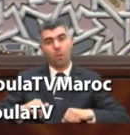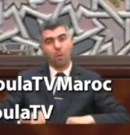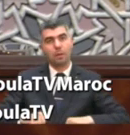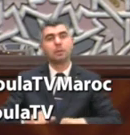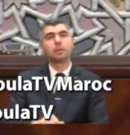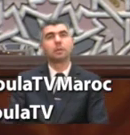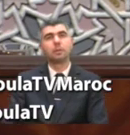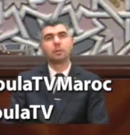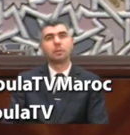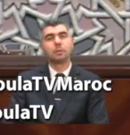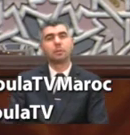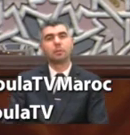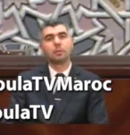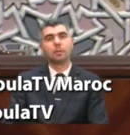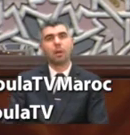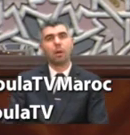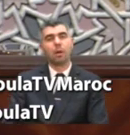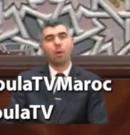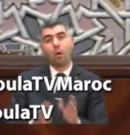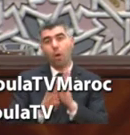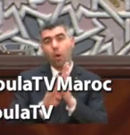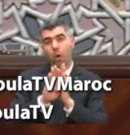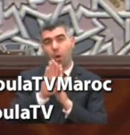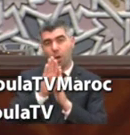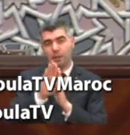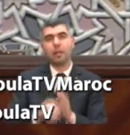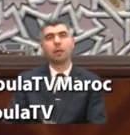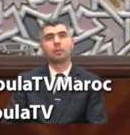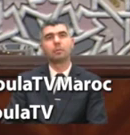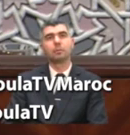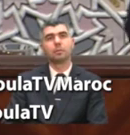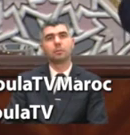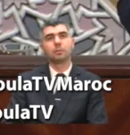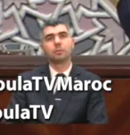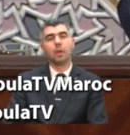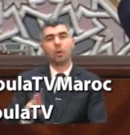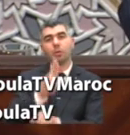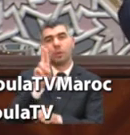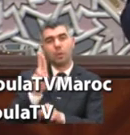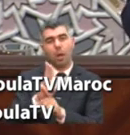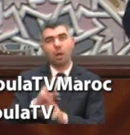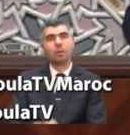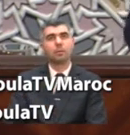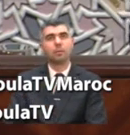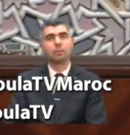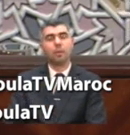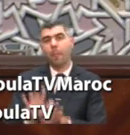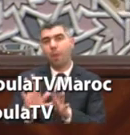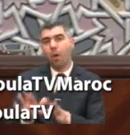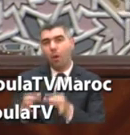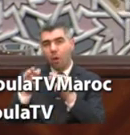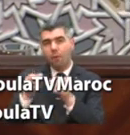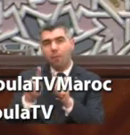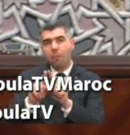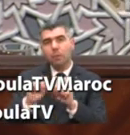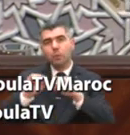بسيد الوزير وزير الدولة، وهو القطاع المكلف بحقوق الإنسان. في سؤال أول عن حصيلة تفاعل الحكومة